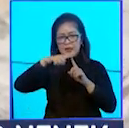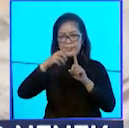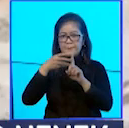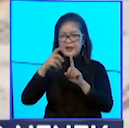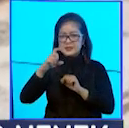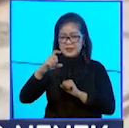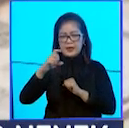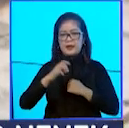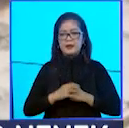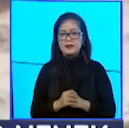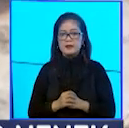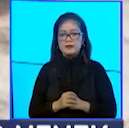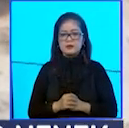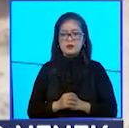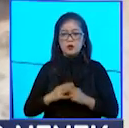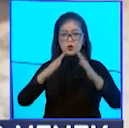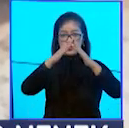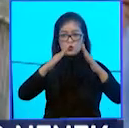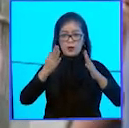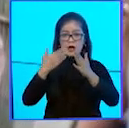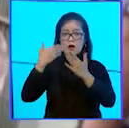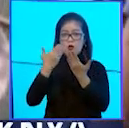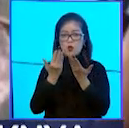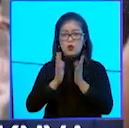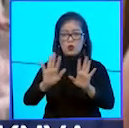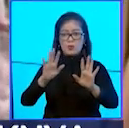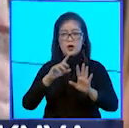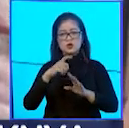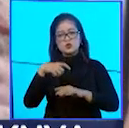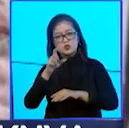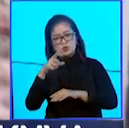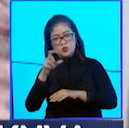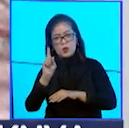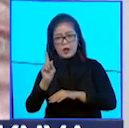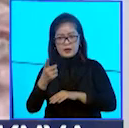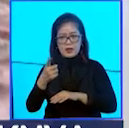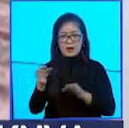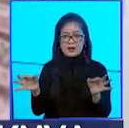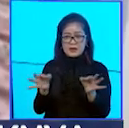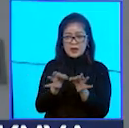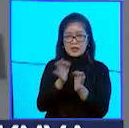Ironisnya, saat petugas mendobrak rumah korban, ditemukan sang cucu dalam kondisi memprihatinkan di sekitar jenazah korban.